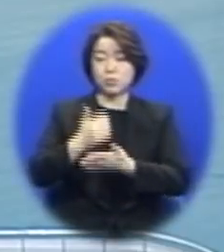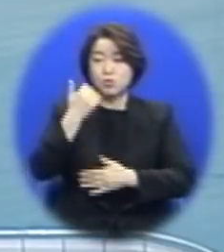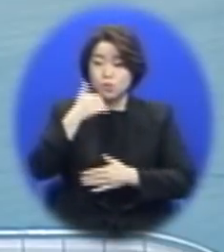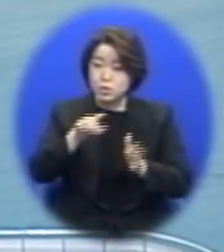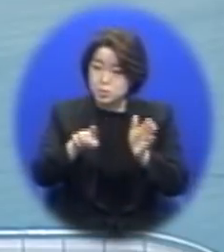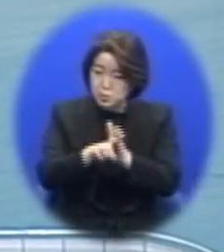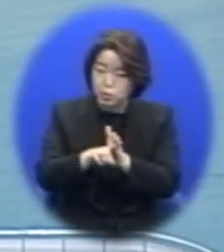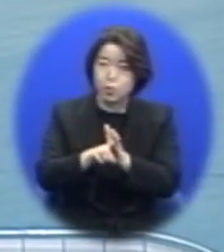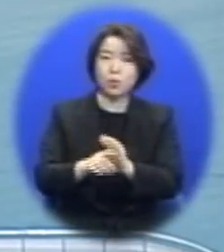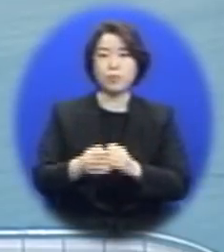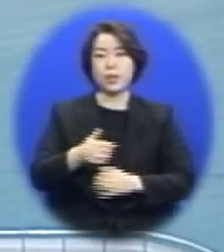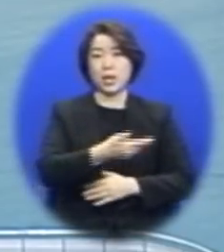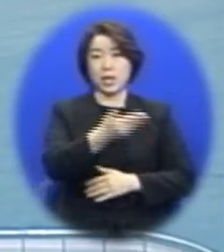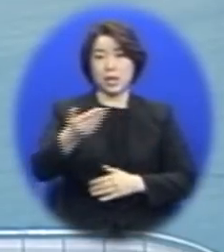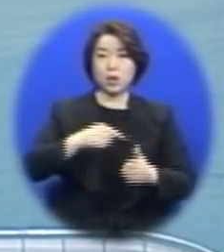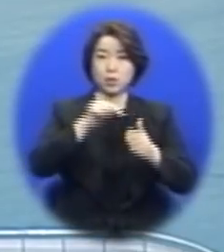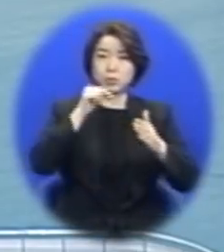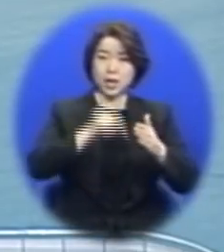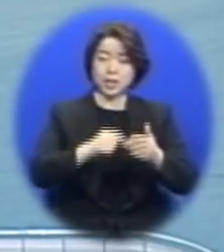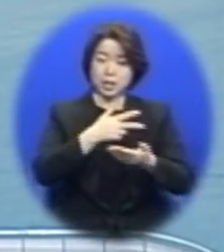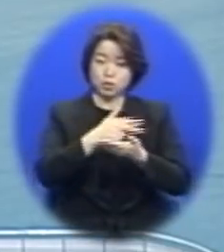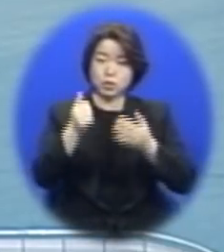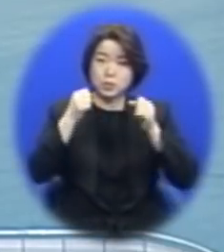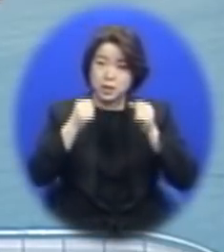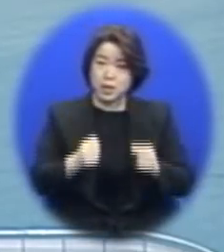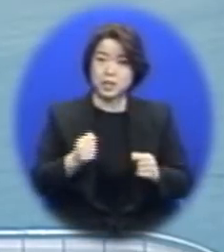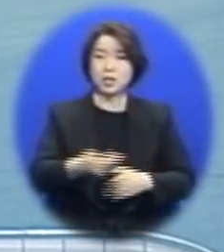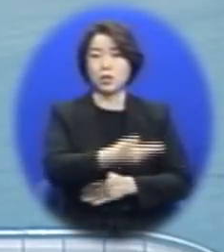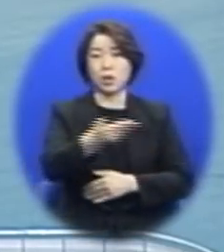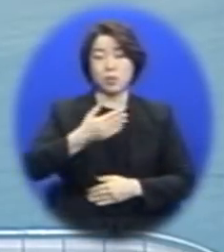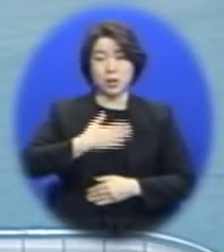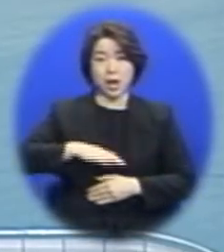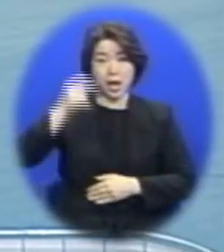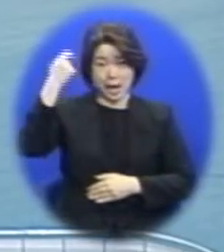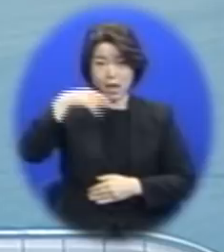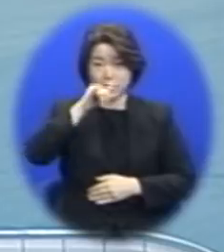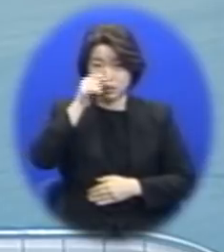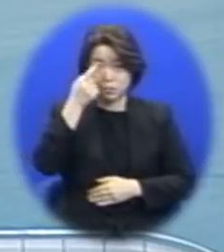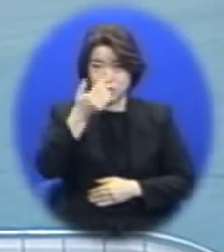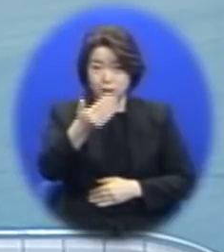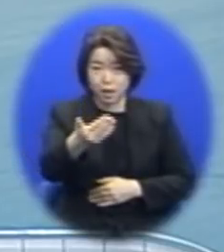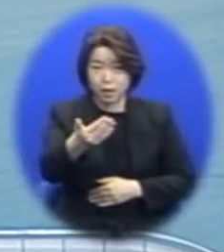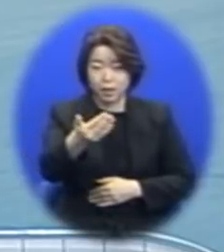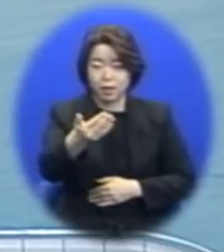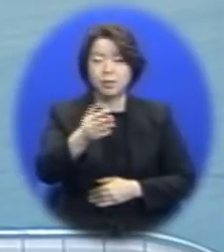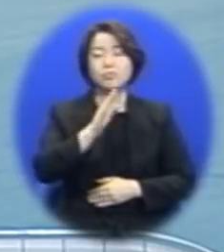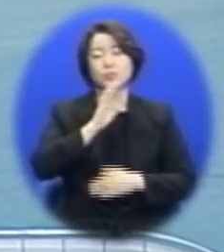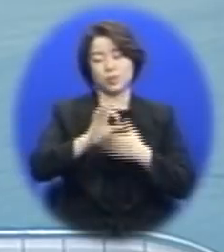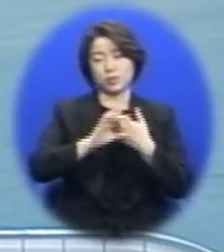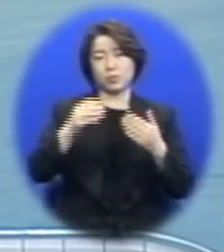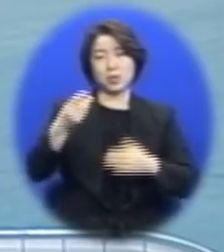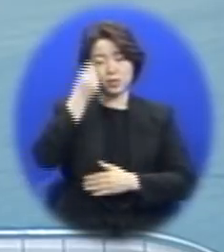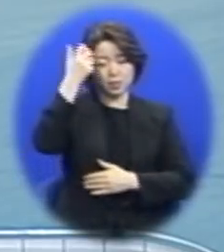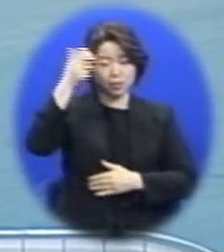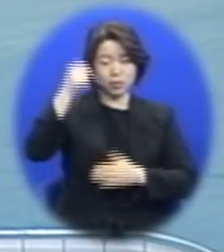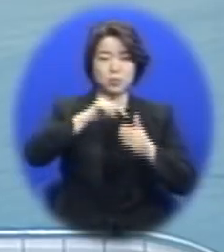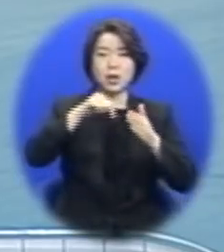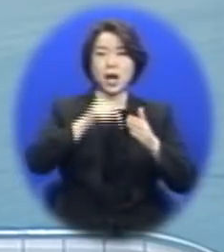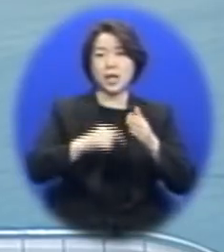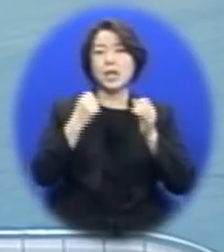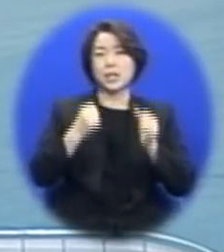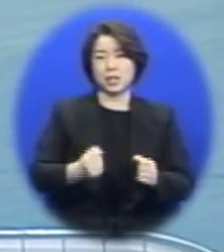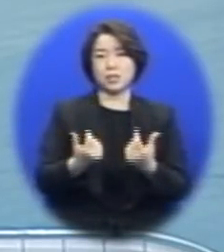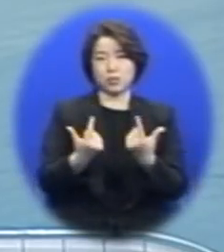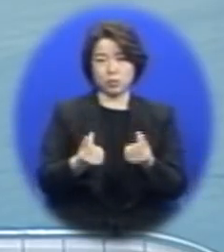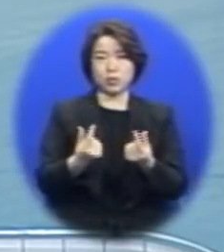믿었으며 여러분 안에 주님이 계신 것을 여러분은 아십니까? 그럼 성령님이 계신 거죠.